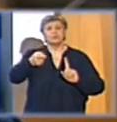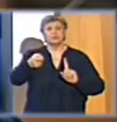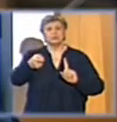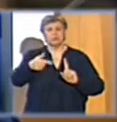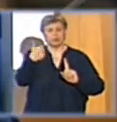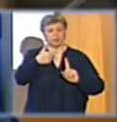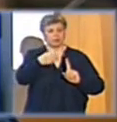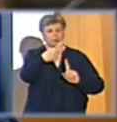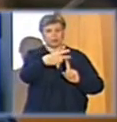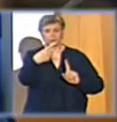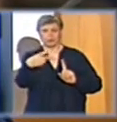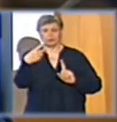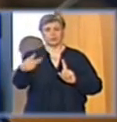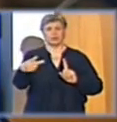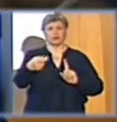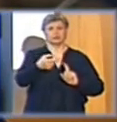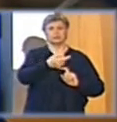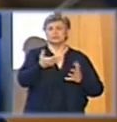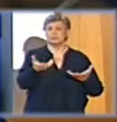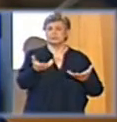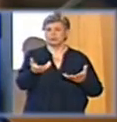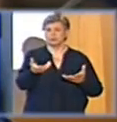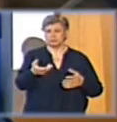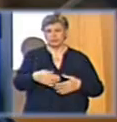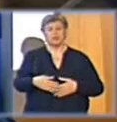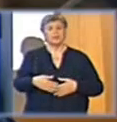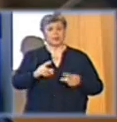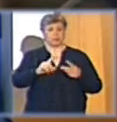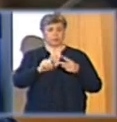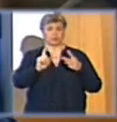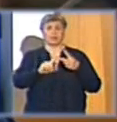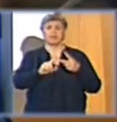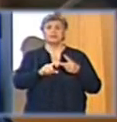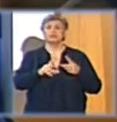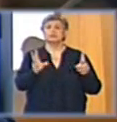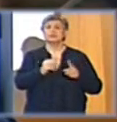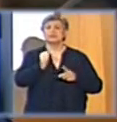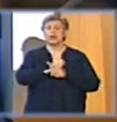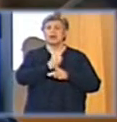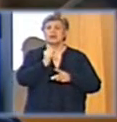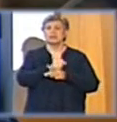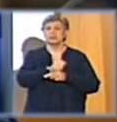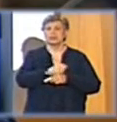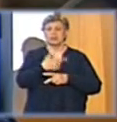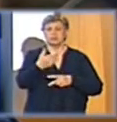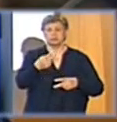δηλαδή τα εργασιακά, με δεδομένο ότι σε όλη την Ευρώπη και ιδιαίτερα στη Γαλλία υπάρχει